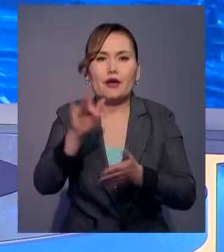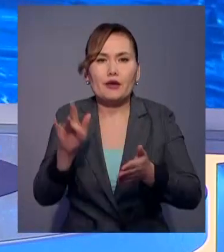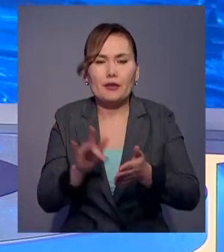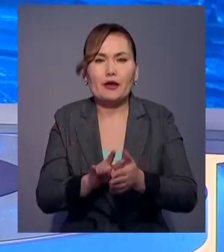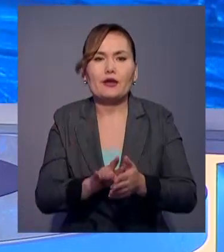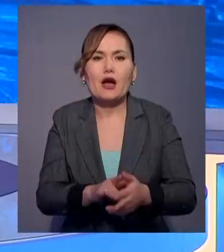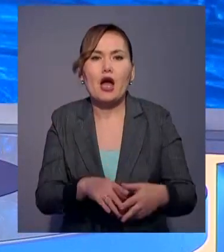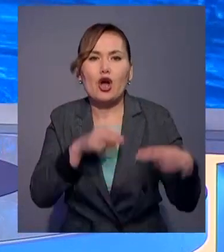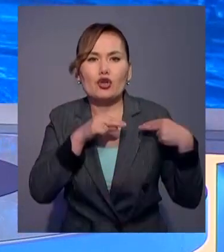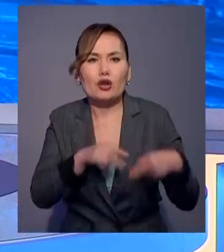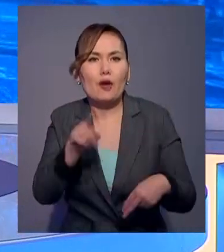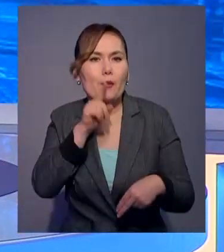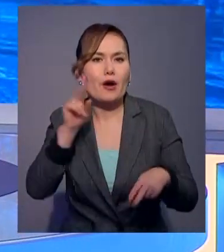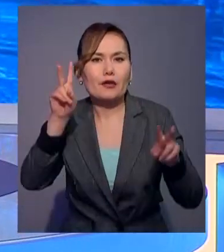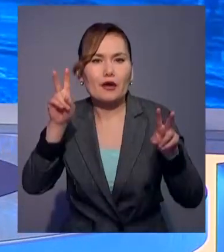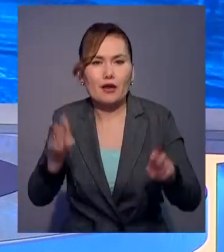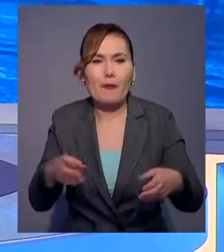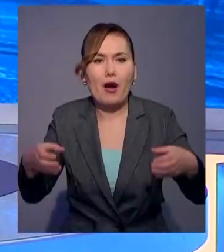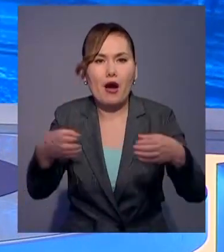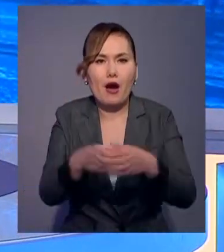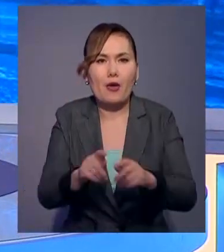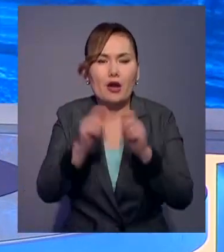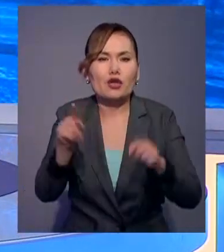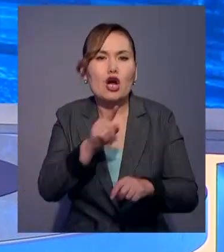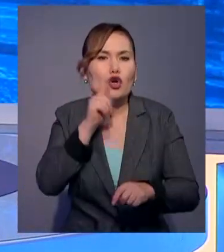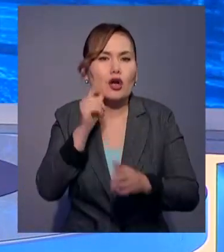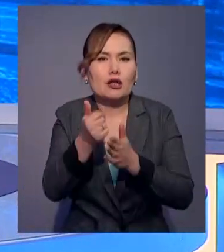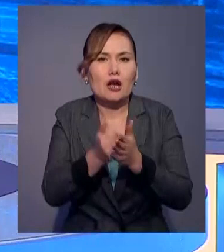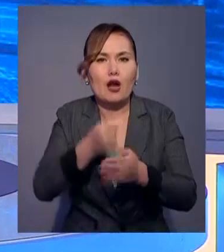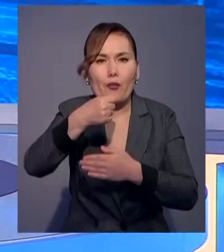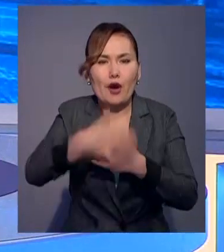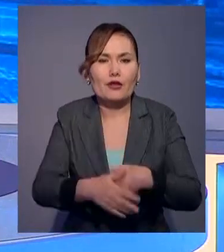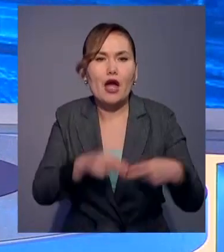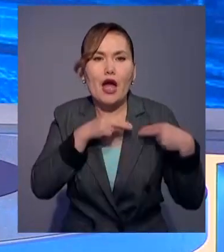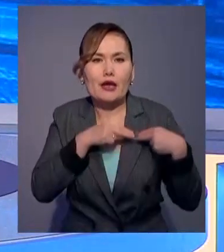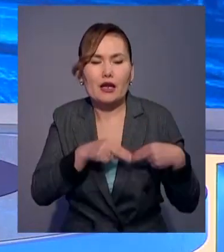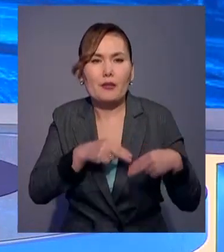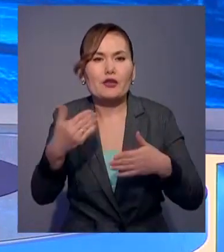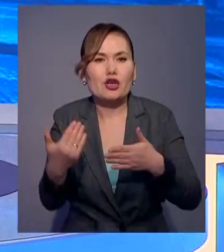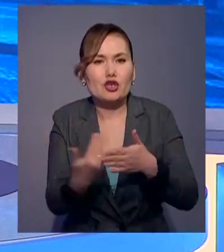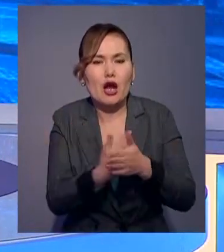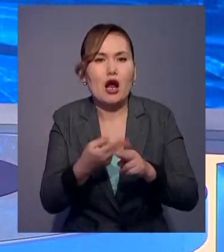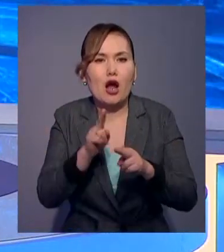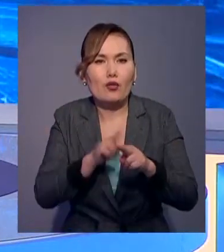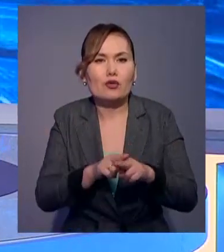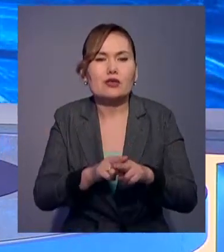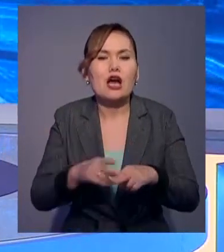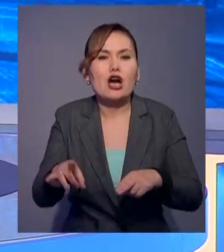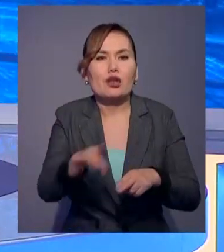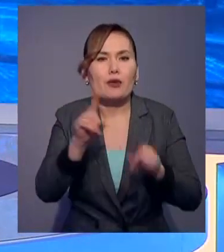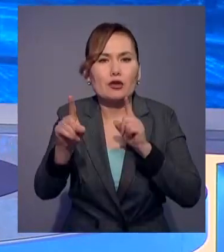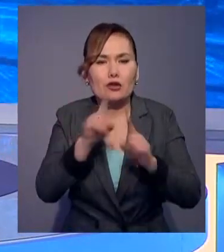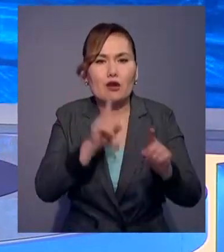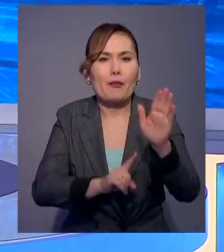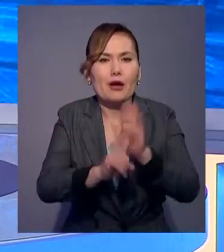Елордада еңбекқор жастар ақпараттық кампаниясы аясында жастар ресурстық орталығы еңбек нарығының жаңа болмысында атты республикалық